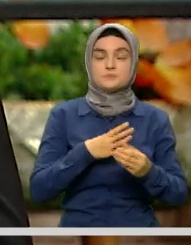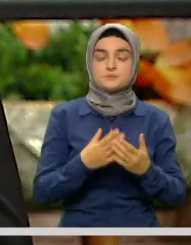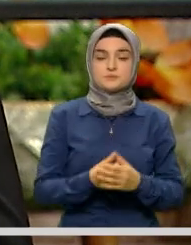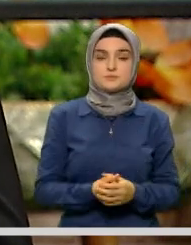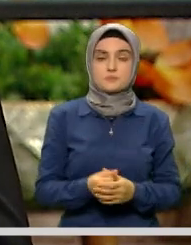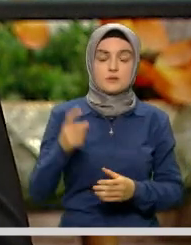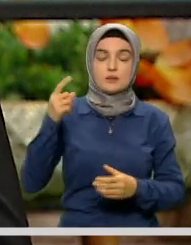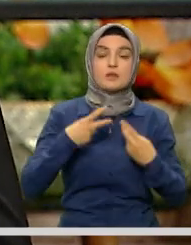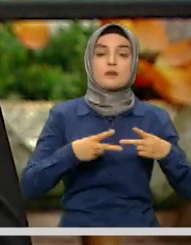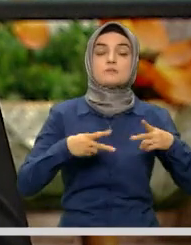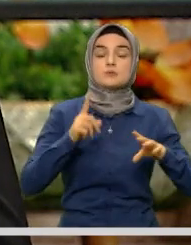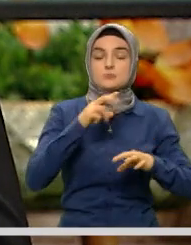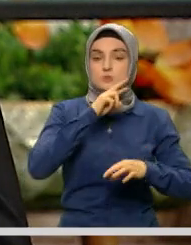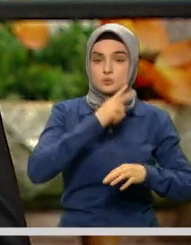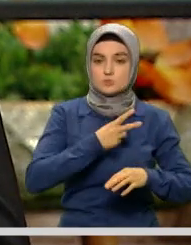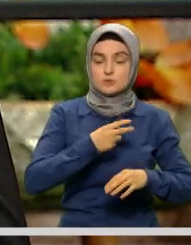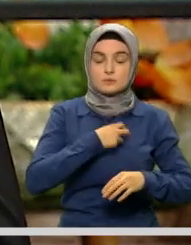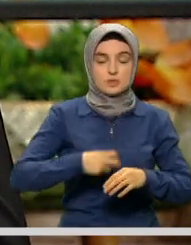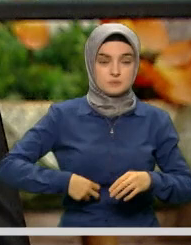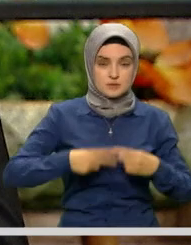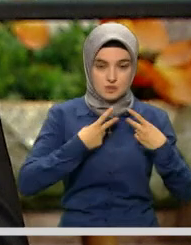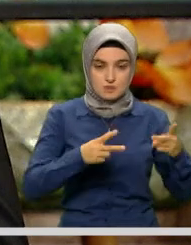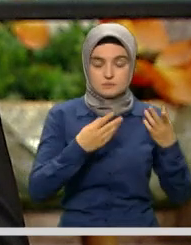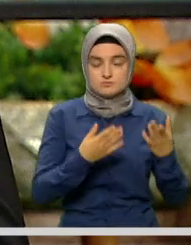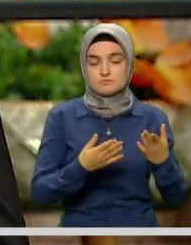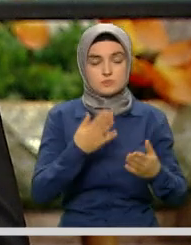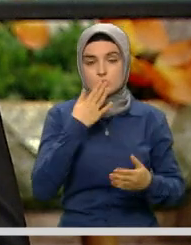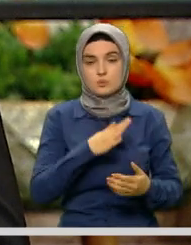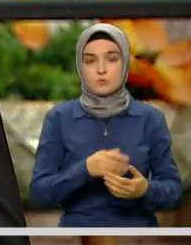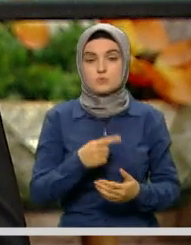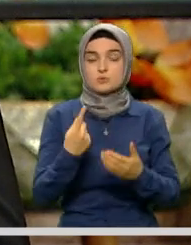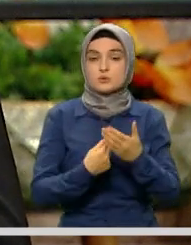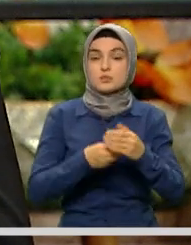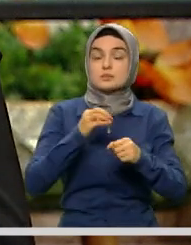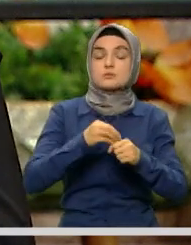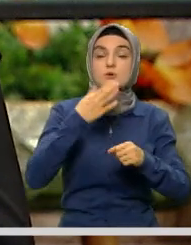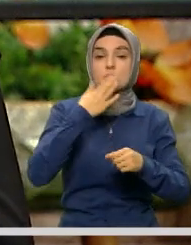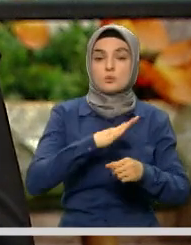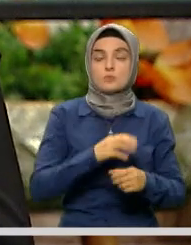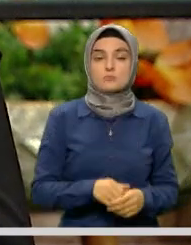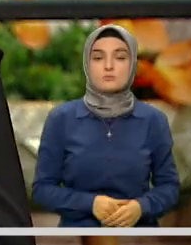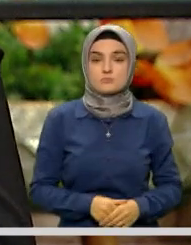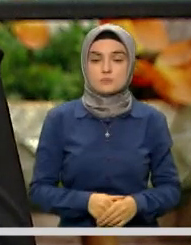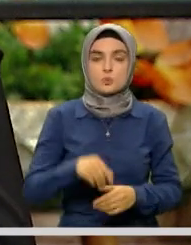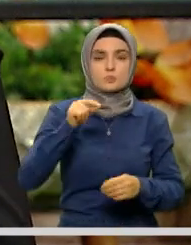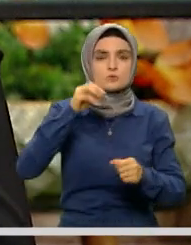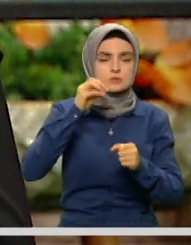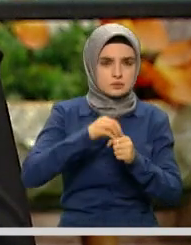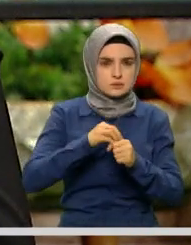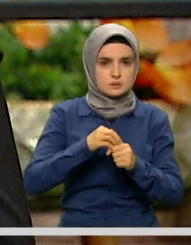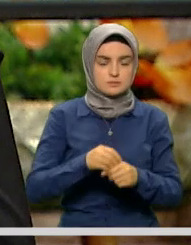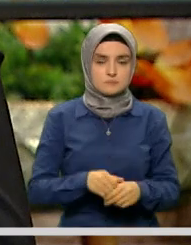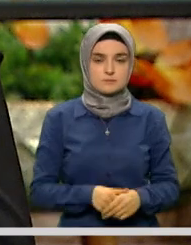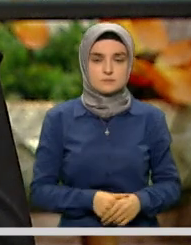bir günahı Efendimizin affetme yetkisi yok. Kur'an-ı Kerim'de böyle bir şey de verilmemiş Efendimiz'e. Ve dolayısıyla